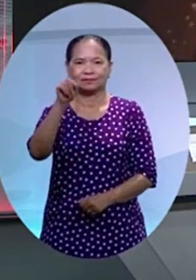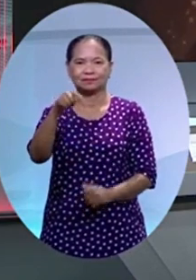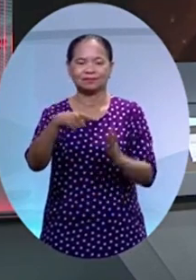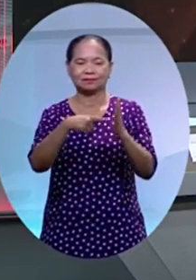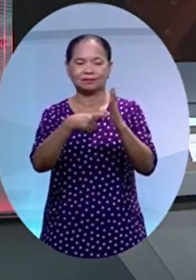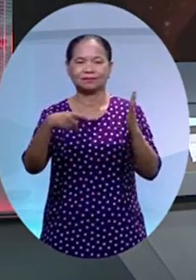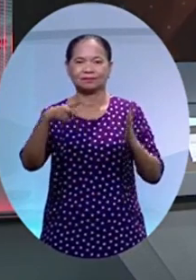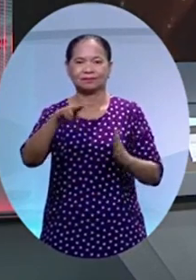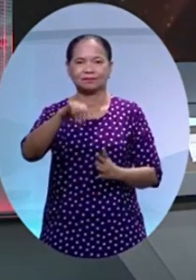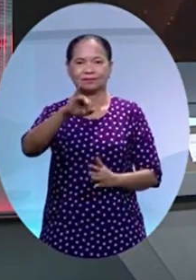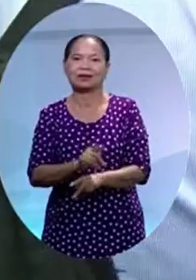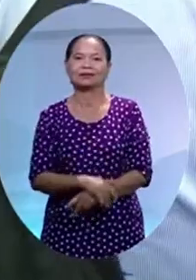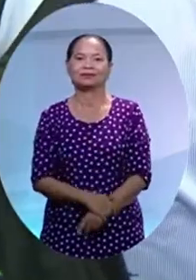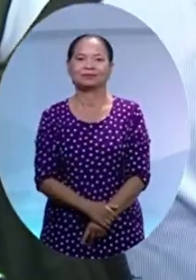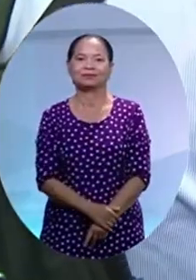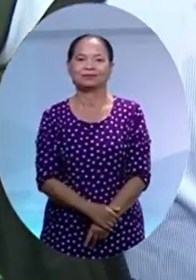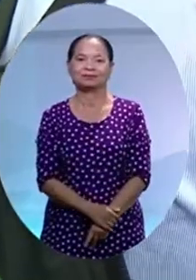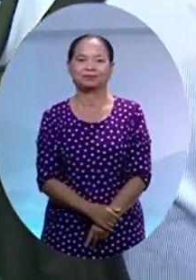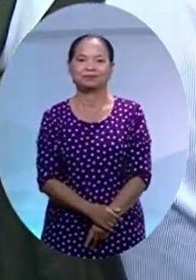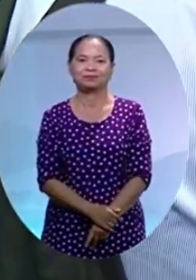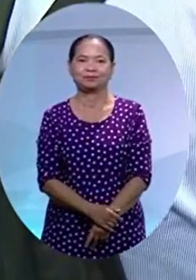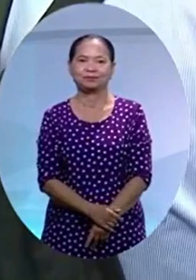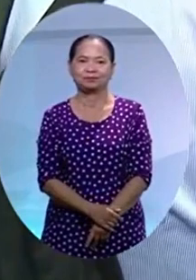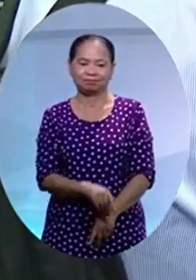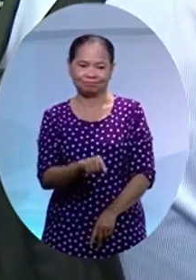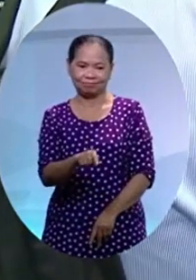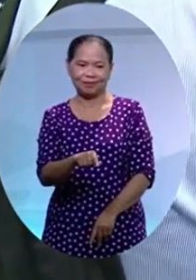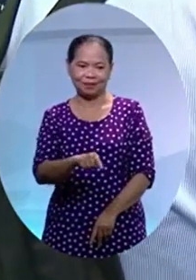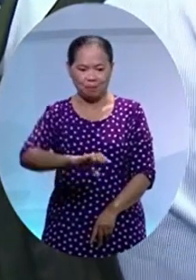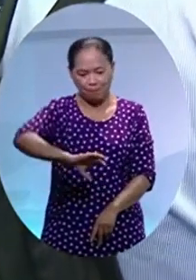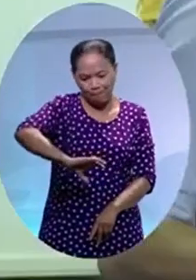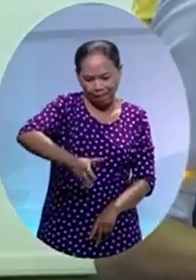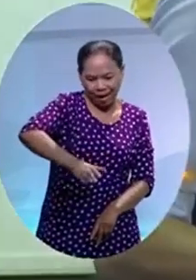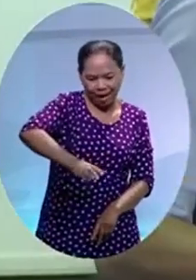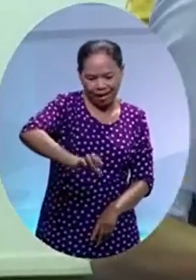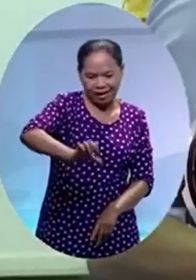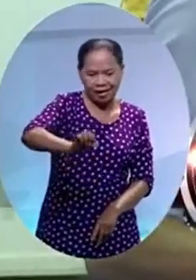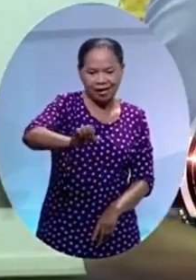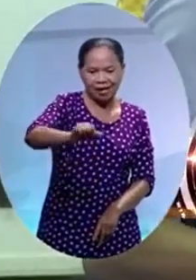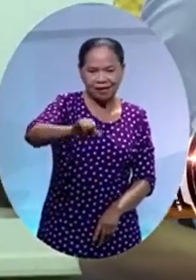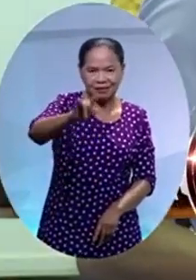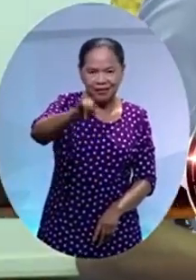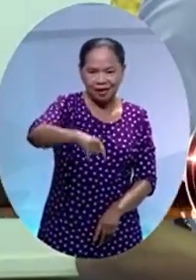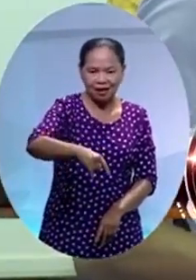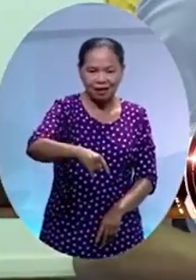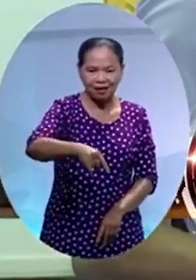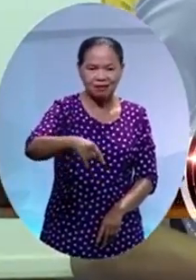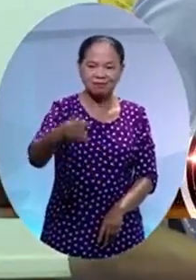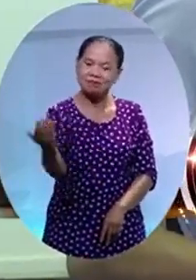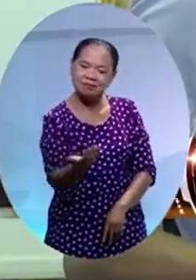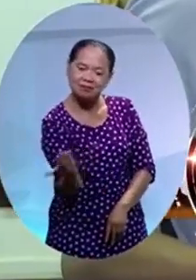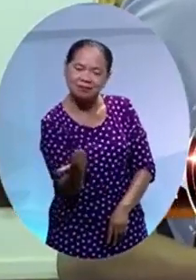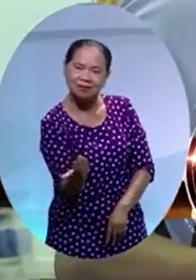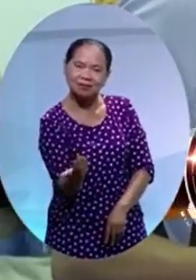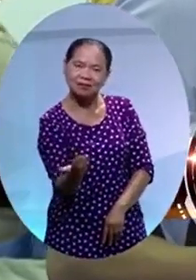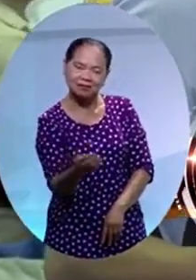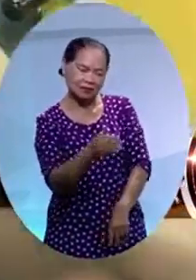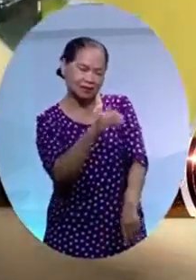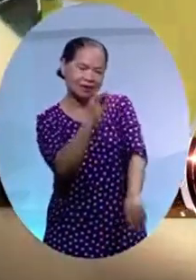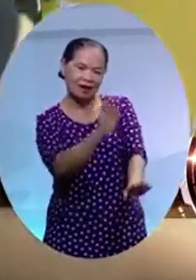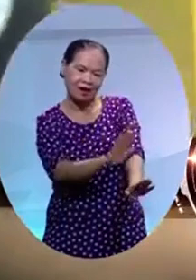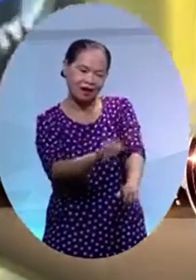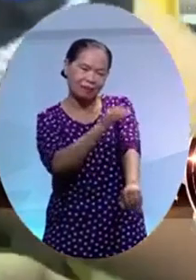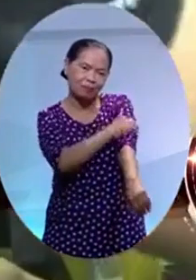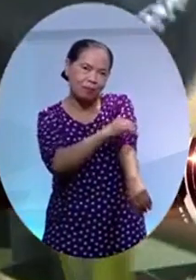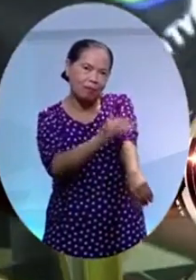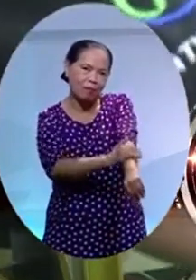dung đáng chú ý sau đây. Đây là máy sấy sử dụng hệ thống gia nhiệt để khử nước và sấy khô. Quá trình này hoàn toàn kín và không có